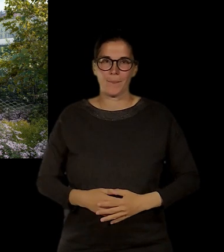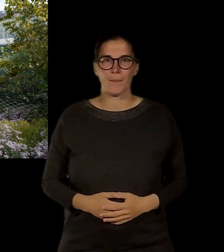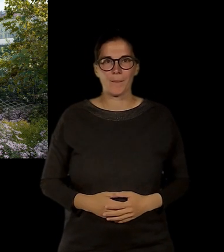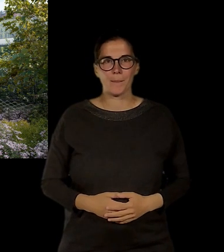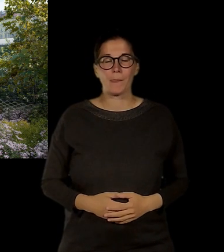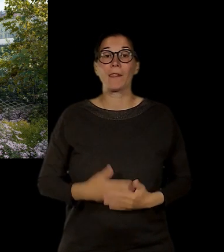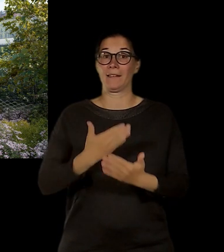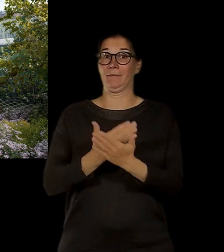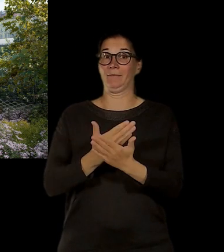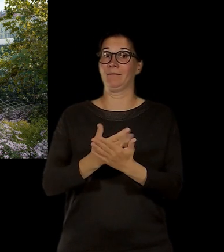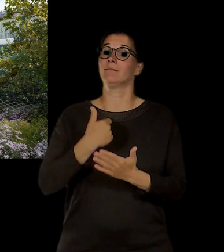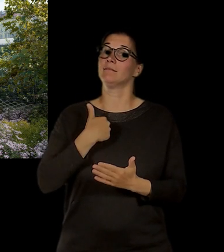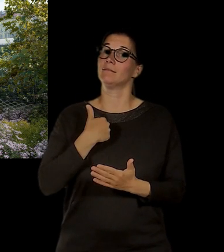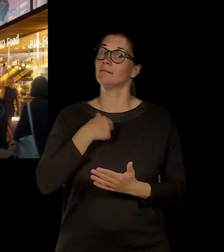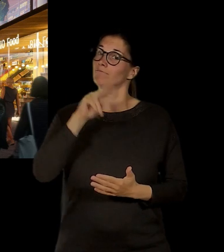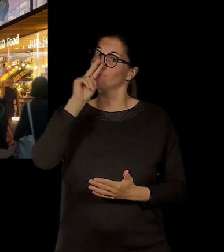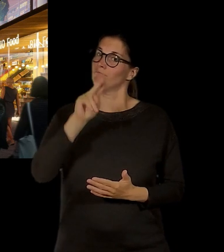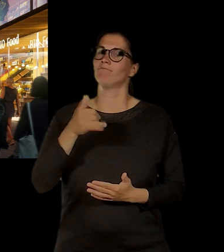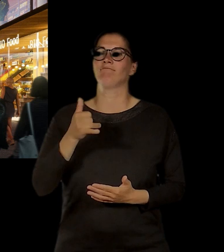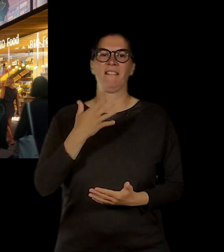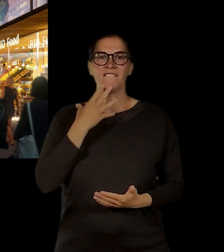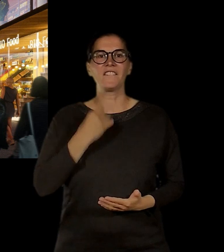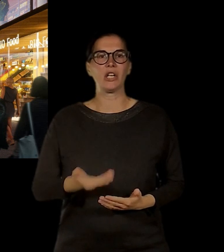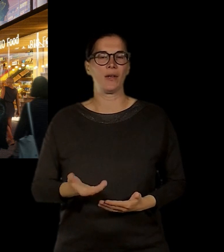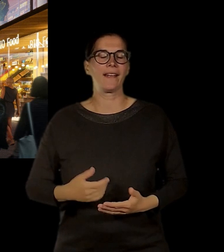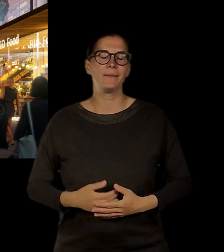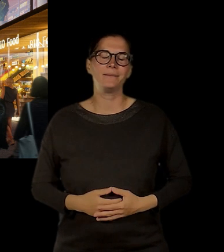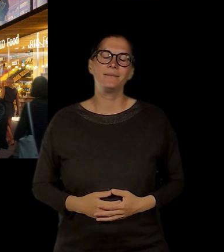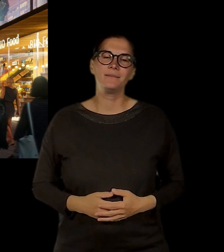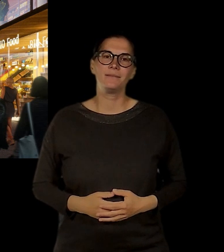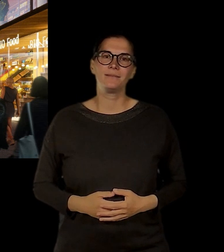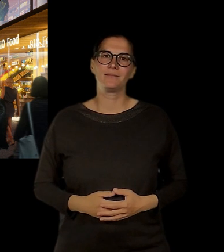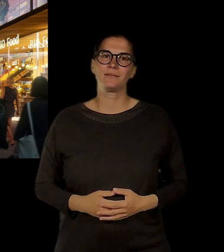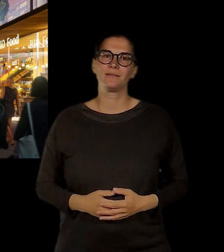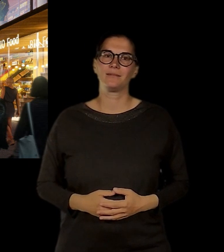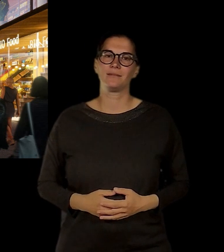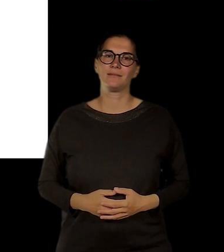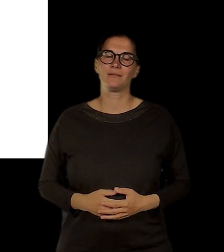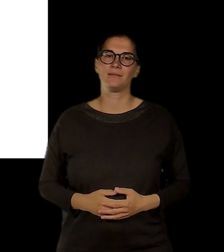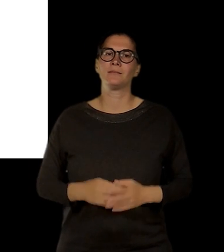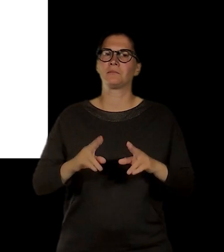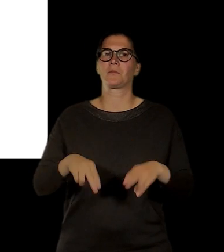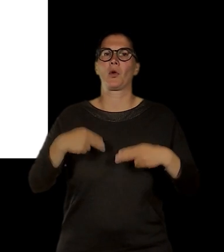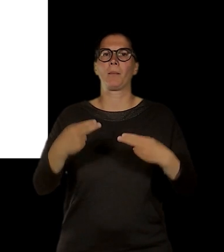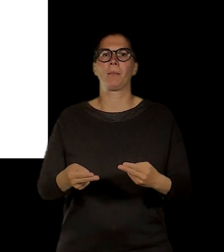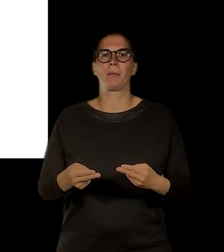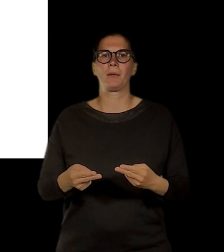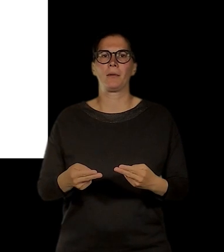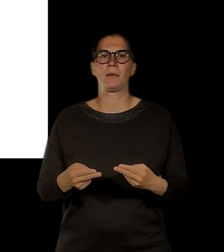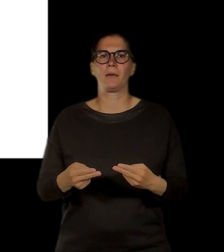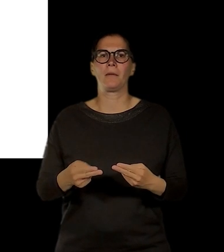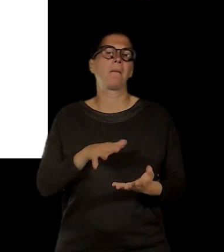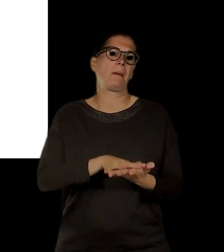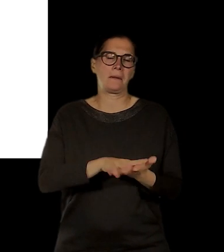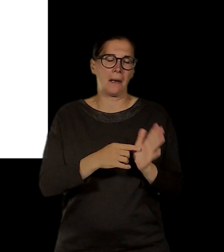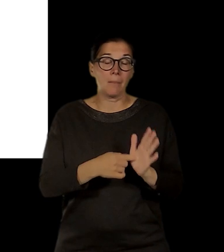takže v tom mně to přijde vlastně hrozně fajn. To je další vlastně materiál. A